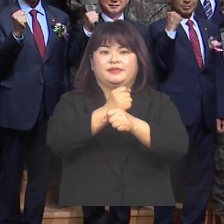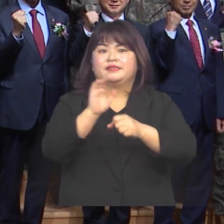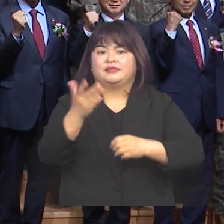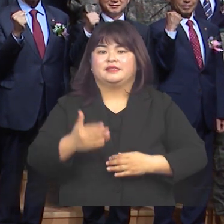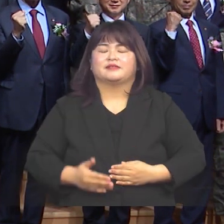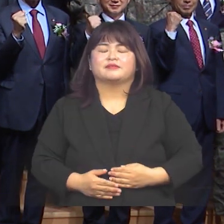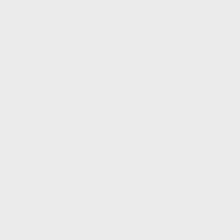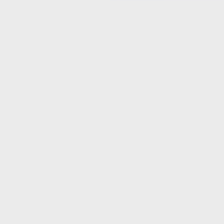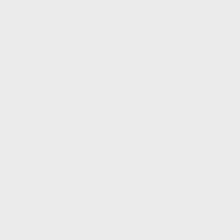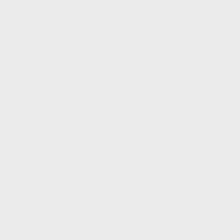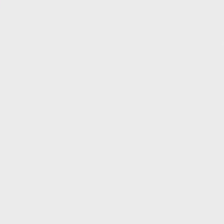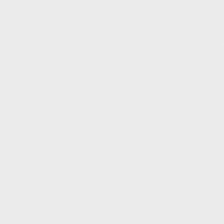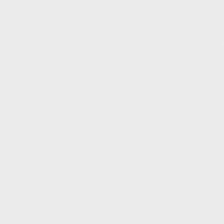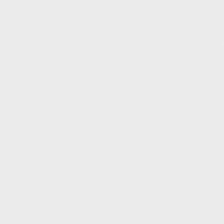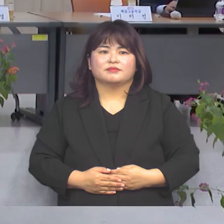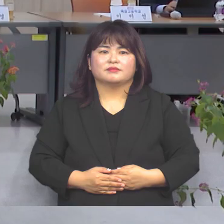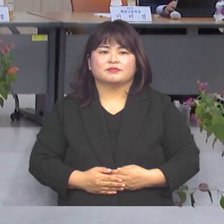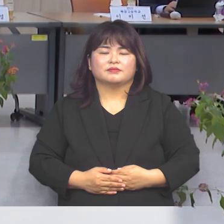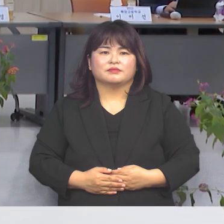지정됐습니다.